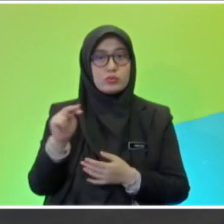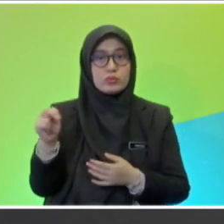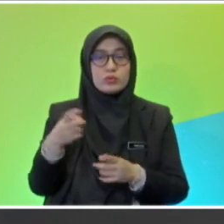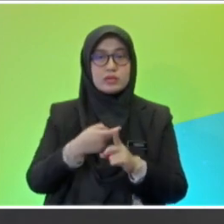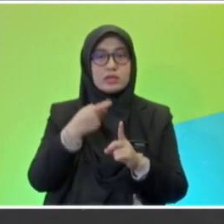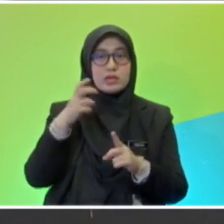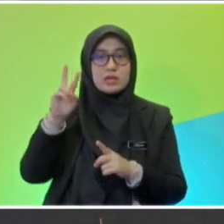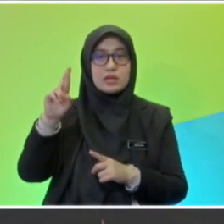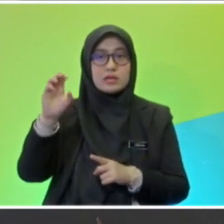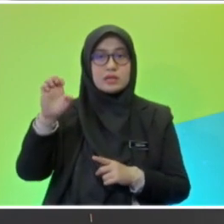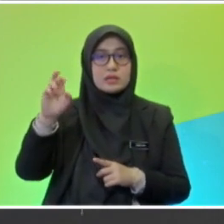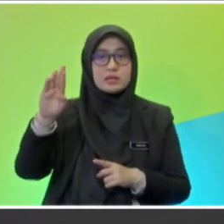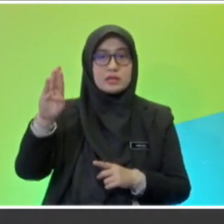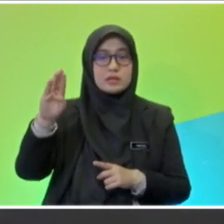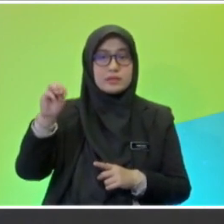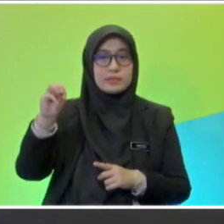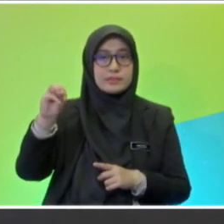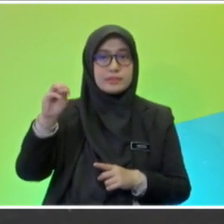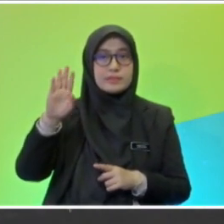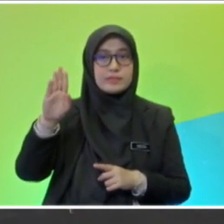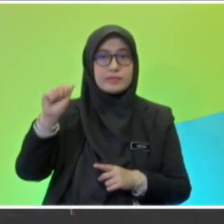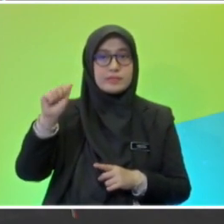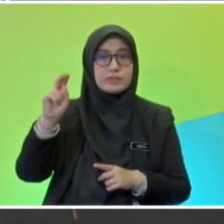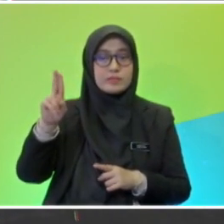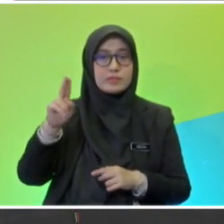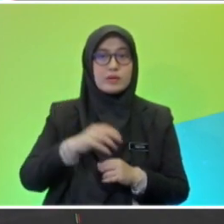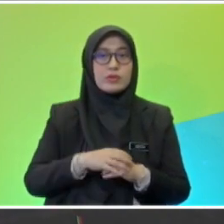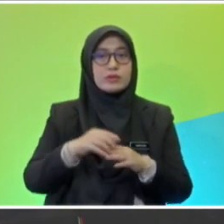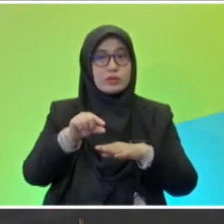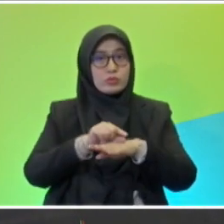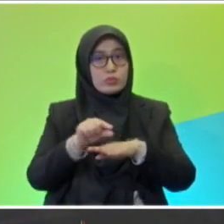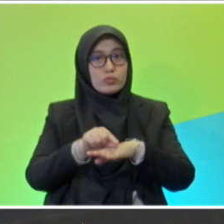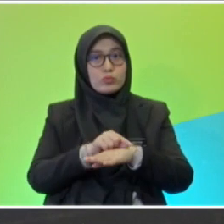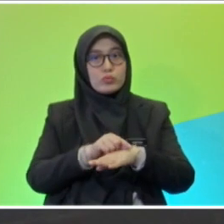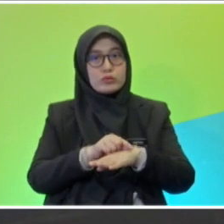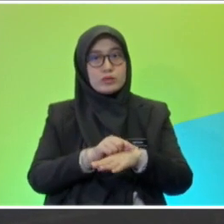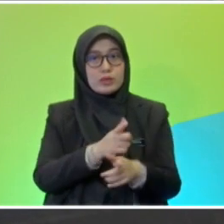angkatan tersebut menggunakan senapan jenis dan slider